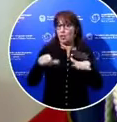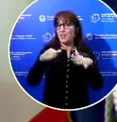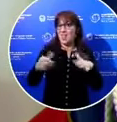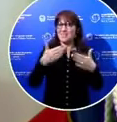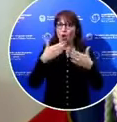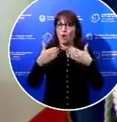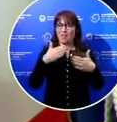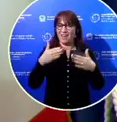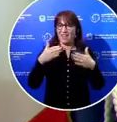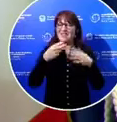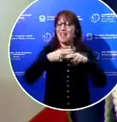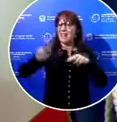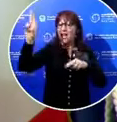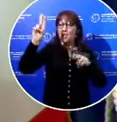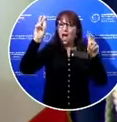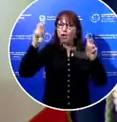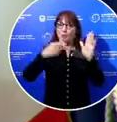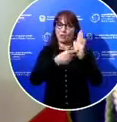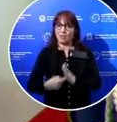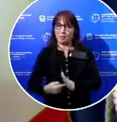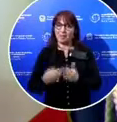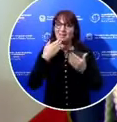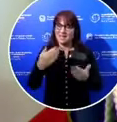sulle dipendenze. Grazie.